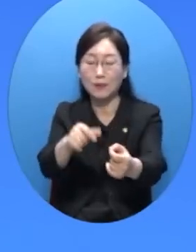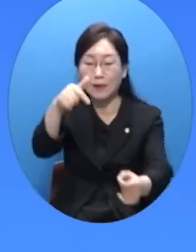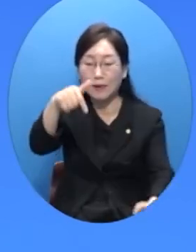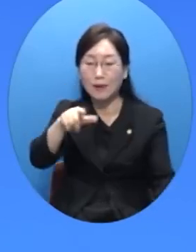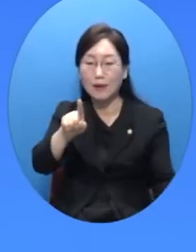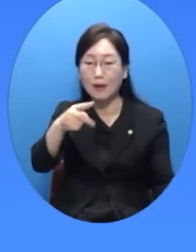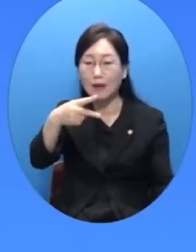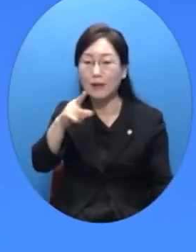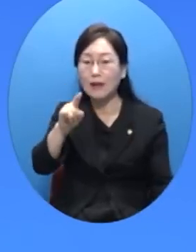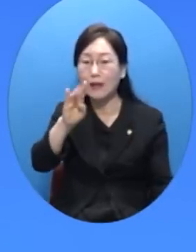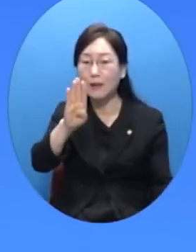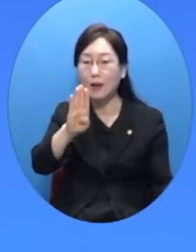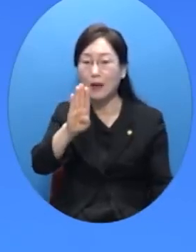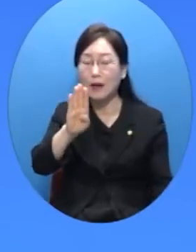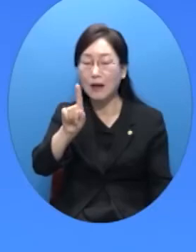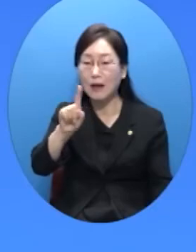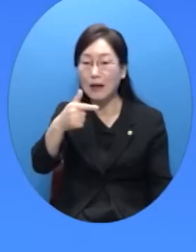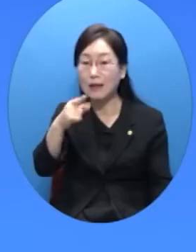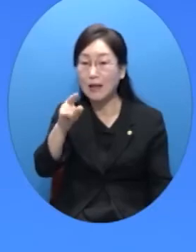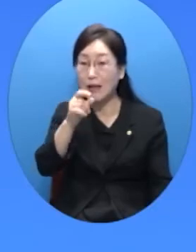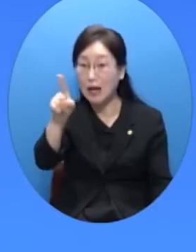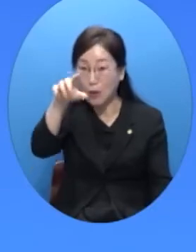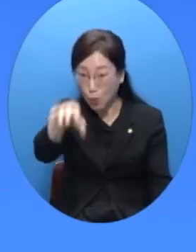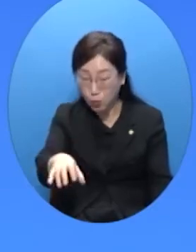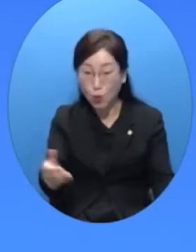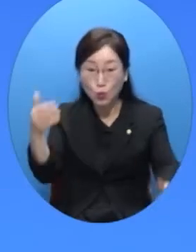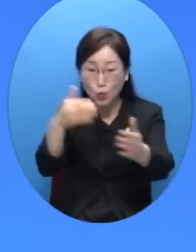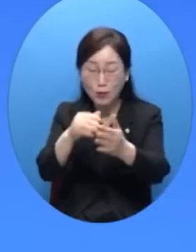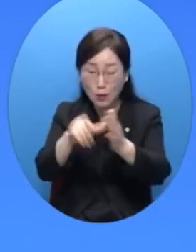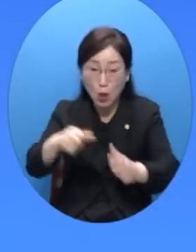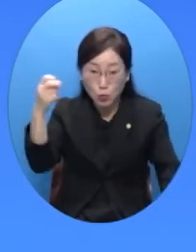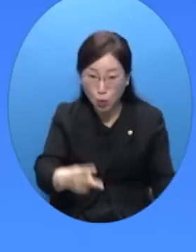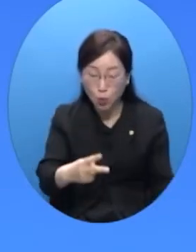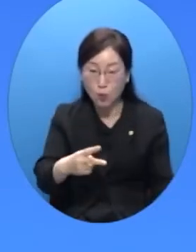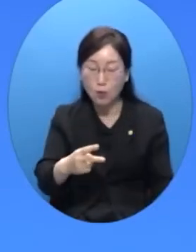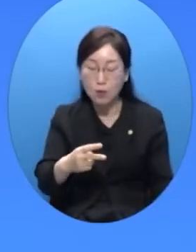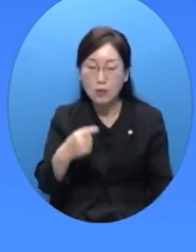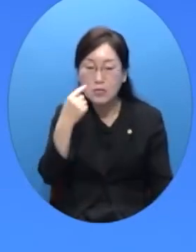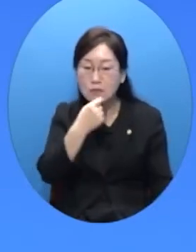가데스 바네아까지 입구에 왔을 때 또 저들이 불평을 합니다.